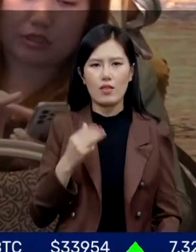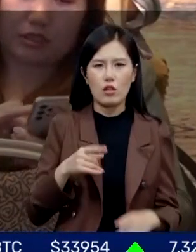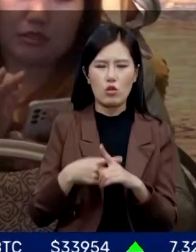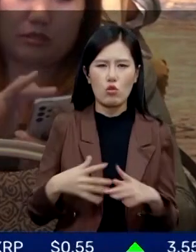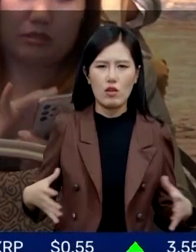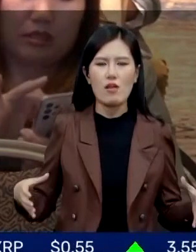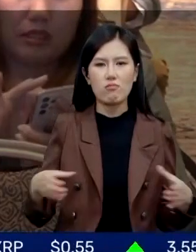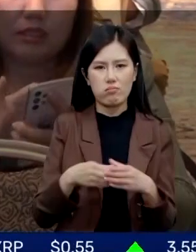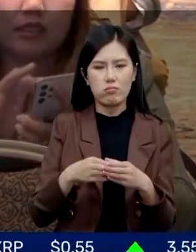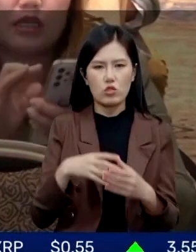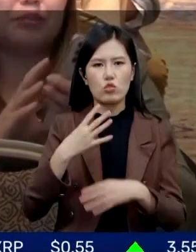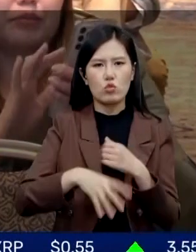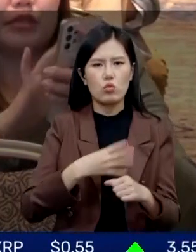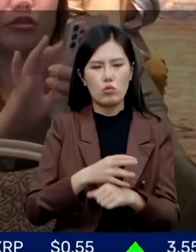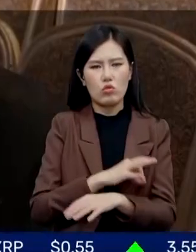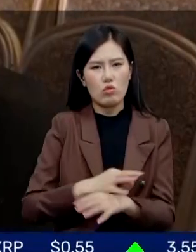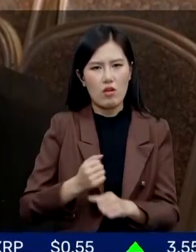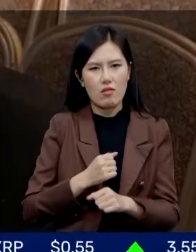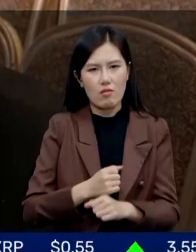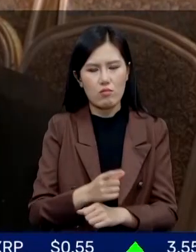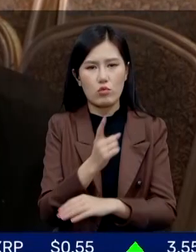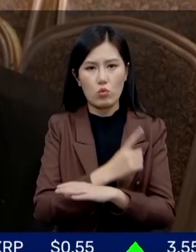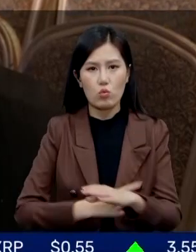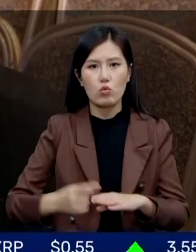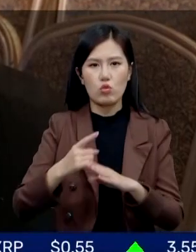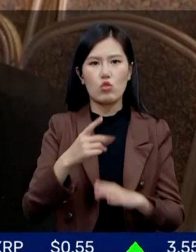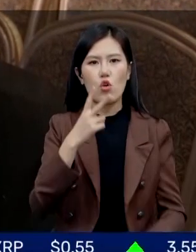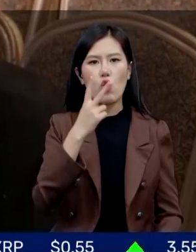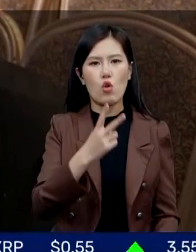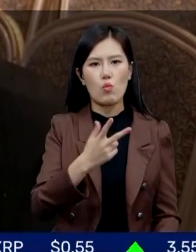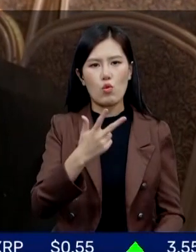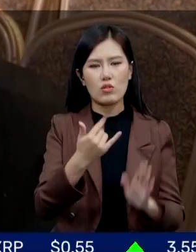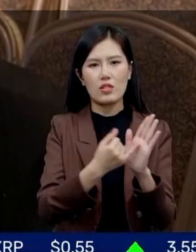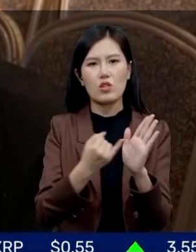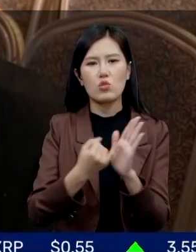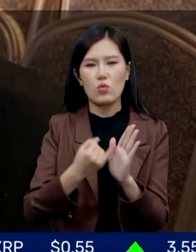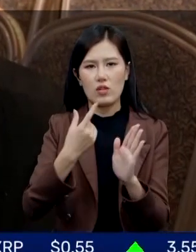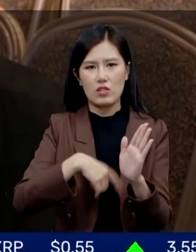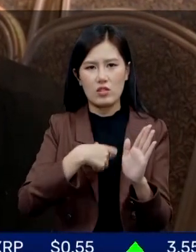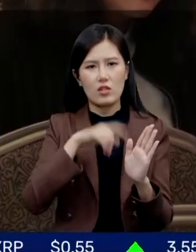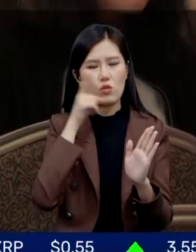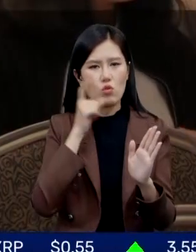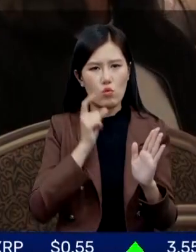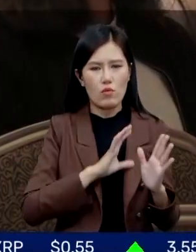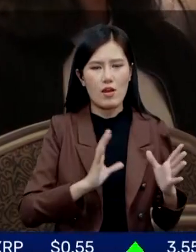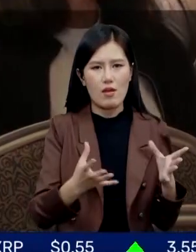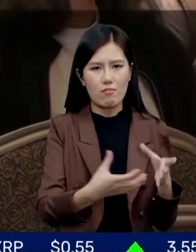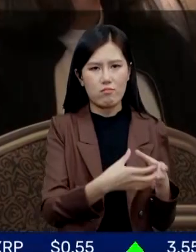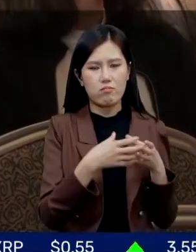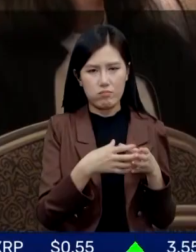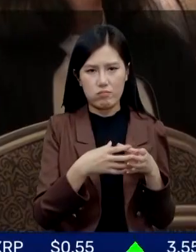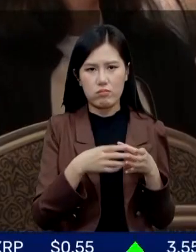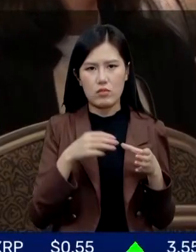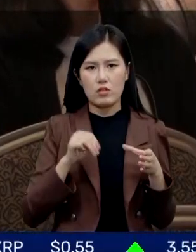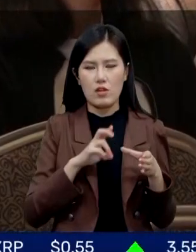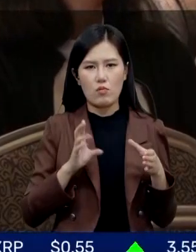хамрагджээ. 4 жилийн хугацаанд үргэлжилсэн энэ төслийн үр дүнд 2366 гишүүнээс бүрдсэн залуучуудын иргэний нийгмийн байгууллагын сүлжээ